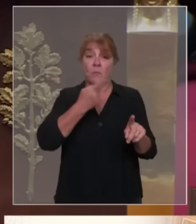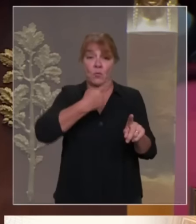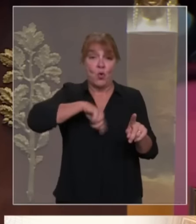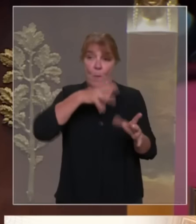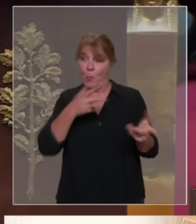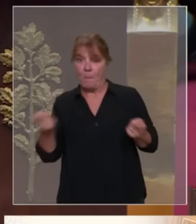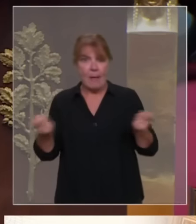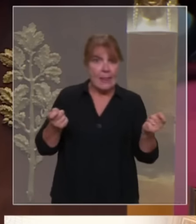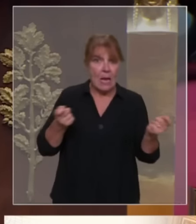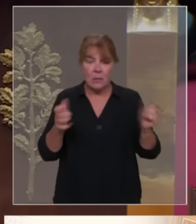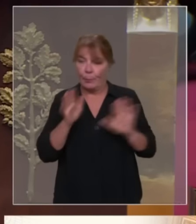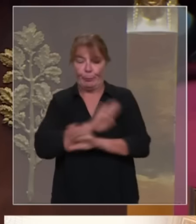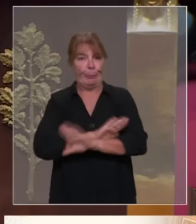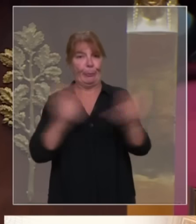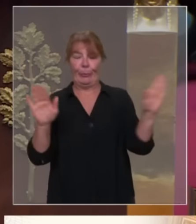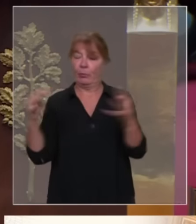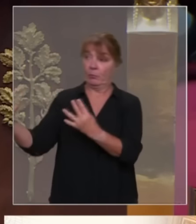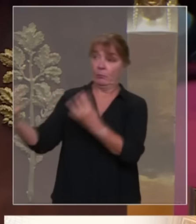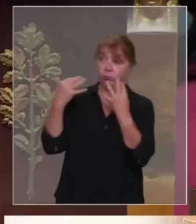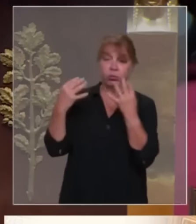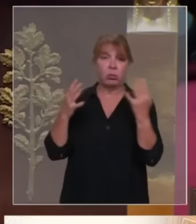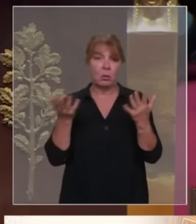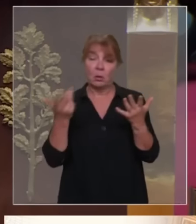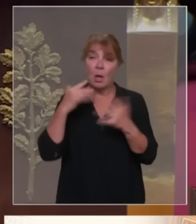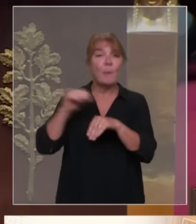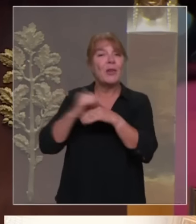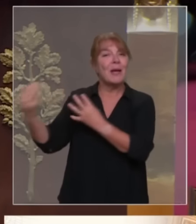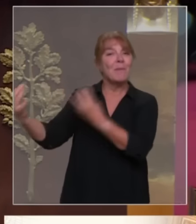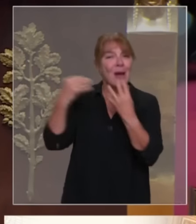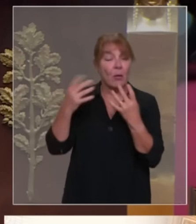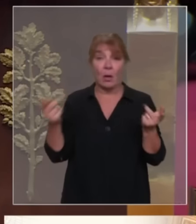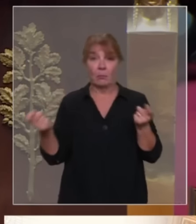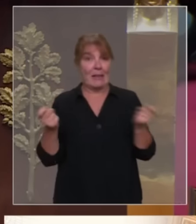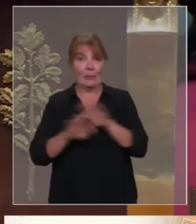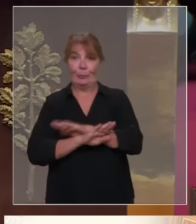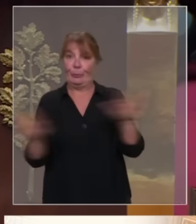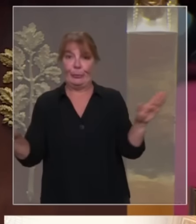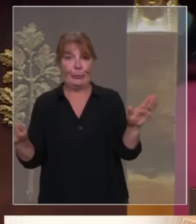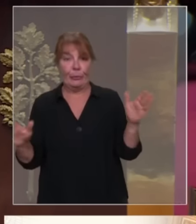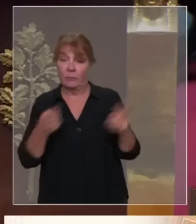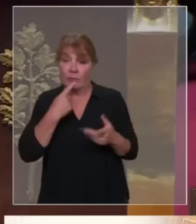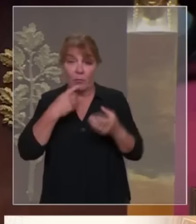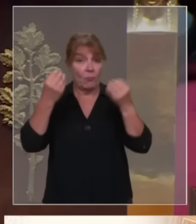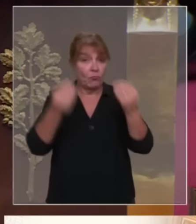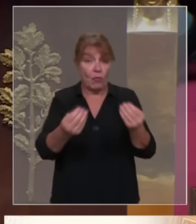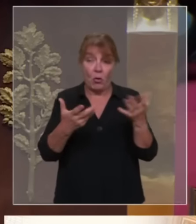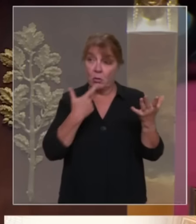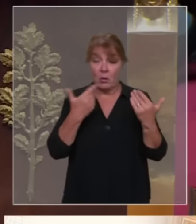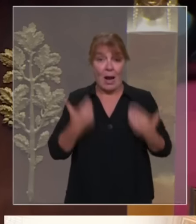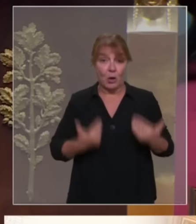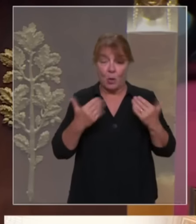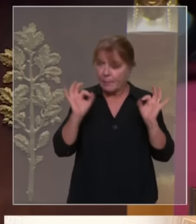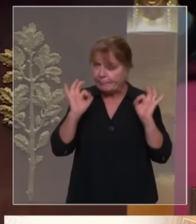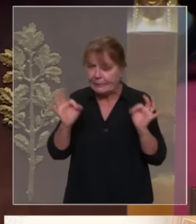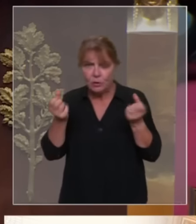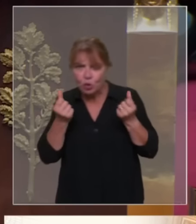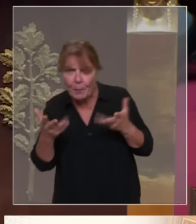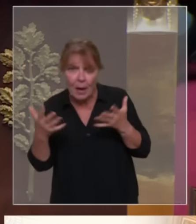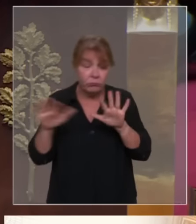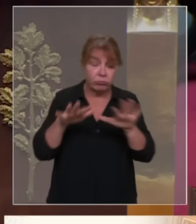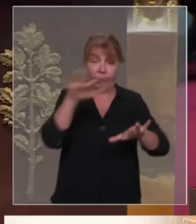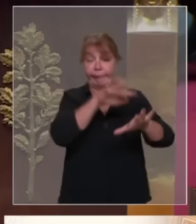maîtrisons plus de manière satisfaisante notre politique migratoire, et la conséquence, c'est que nous n'atteignons plus de manière